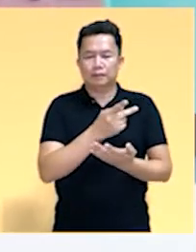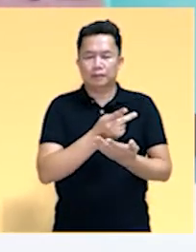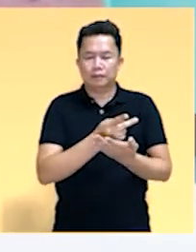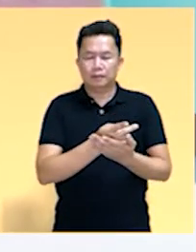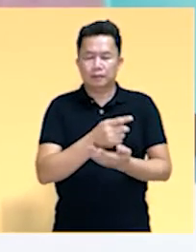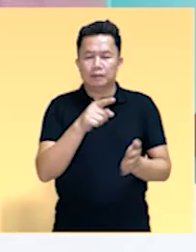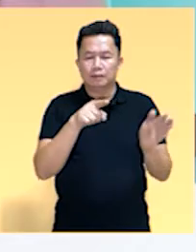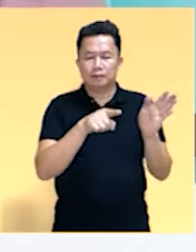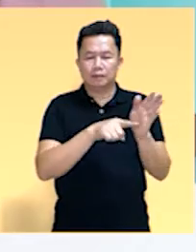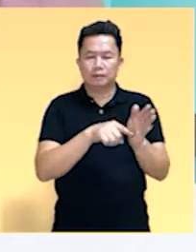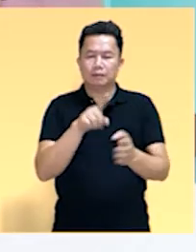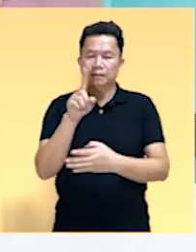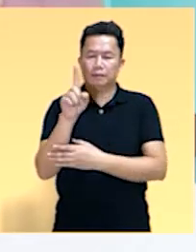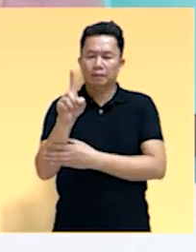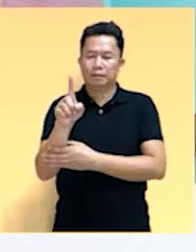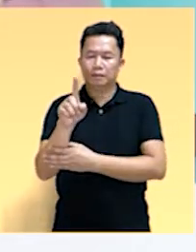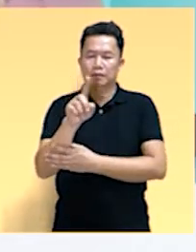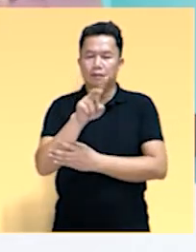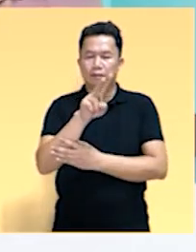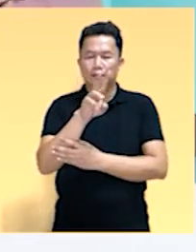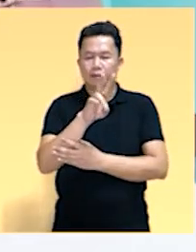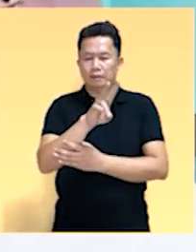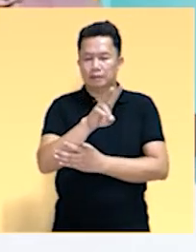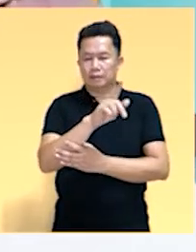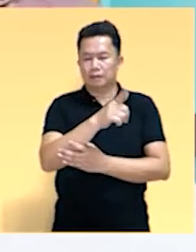2,540 pesos minus